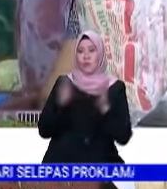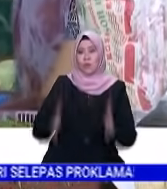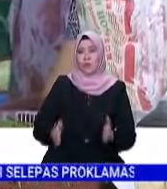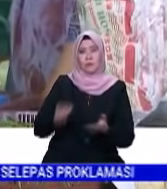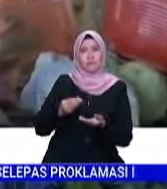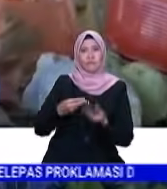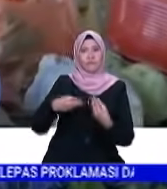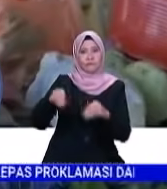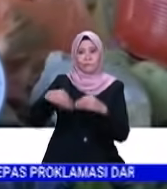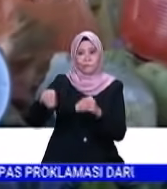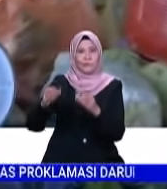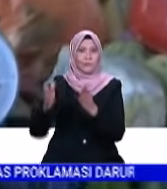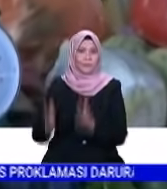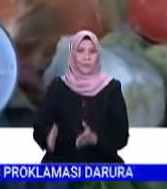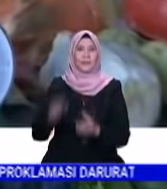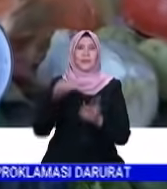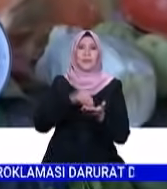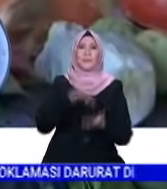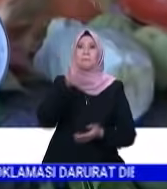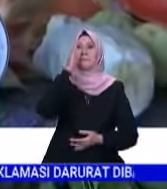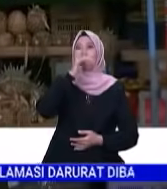peruncit dan pemborong di Melaka.